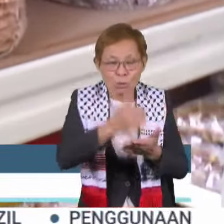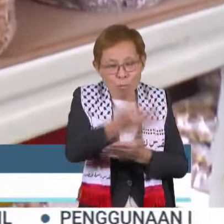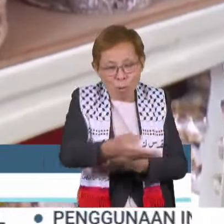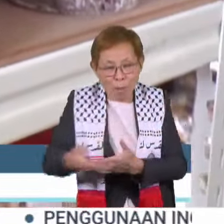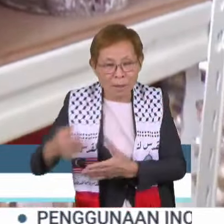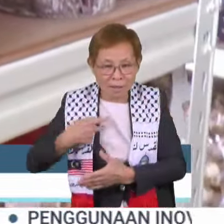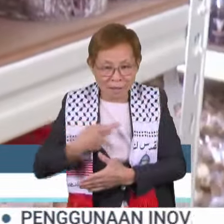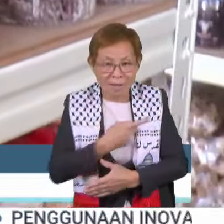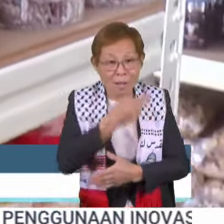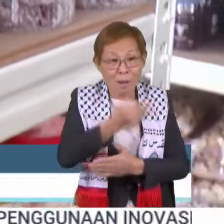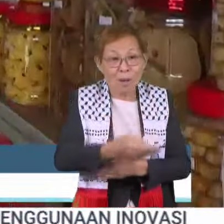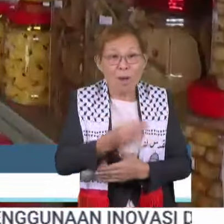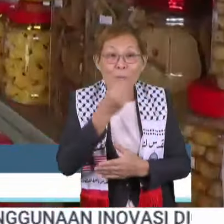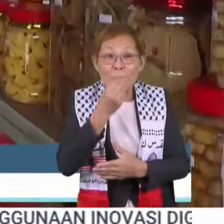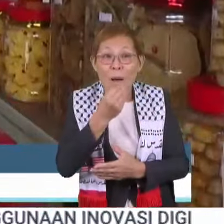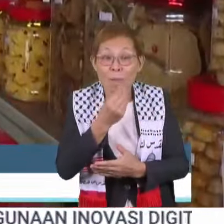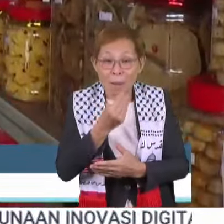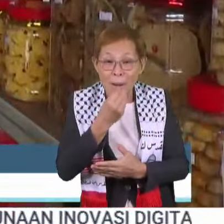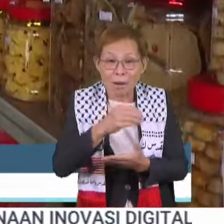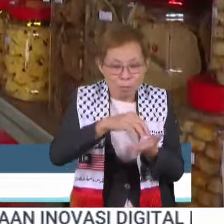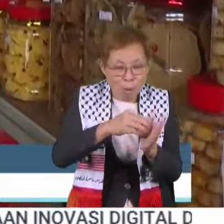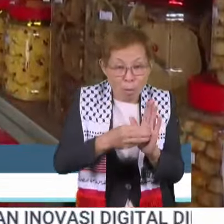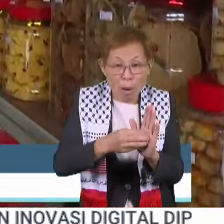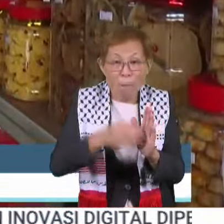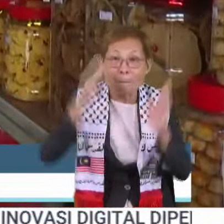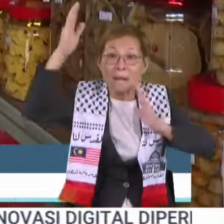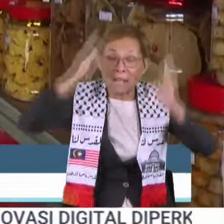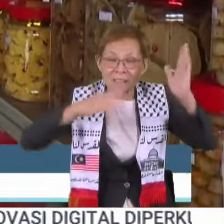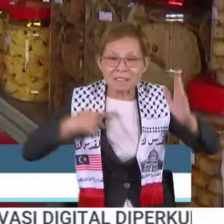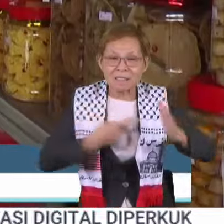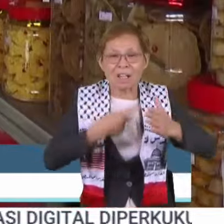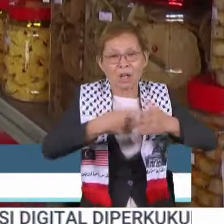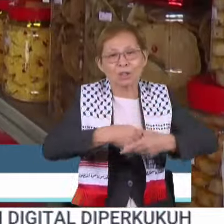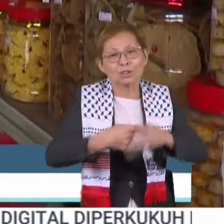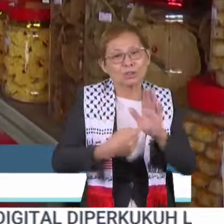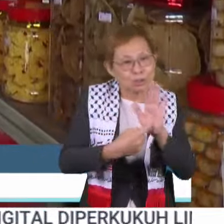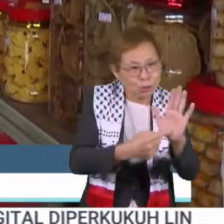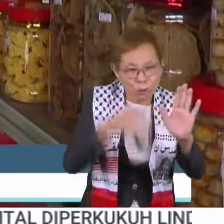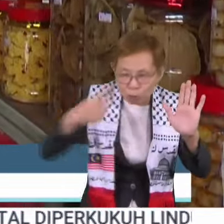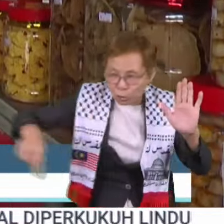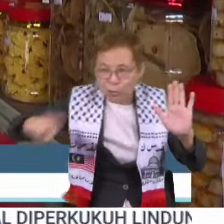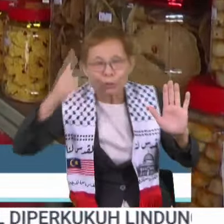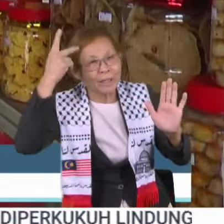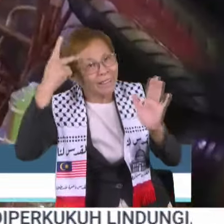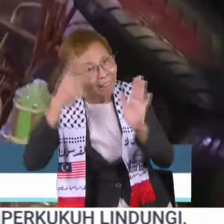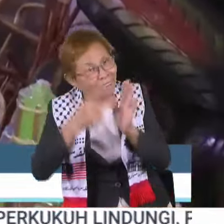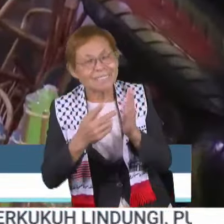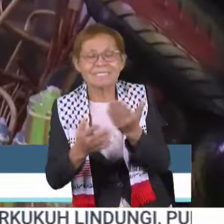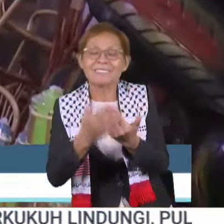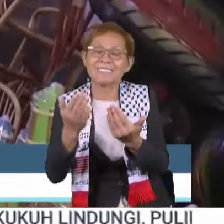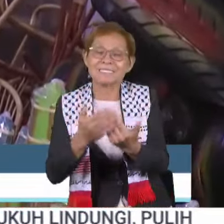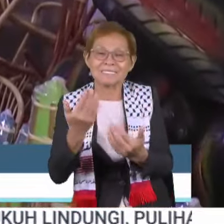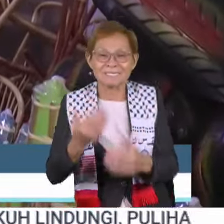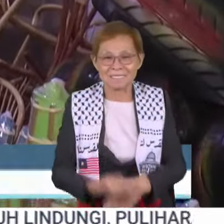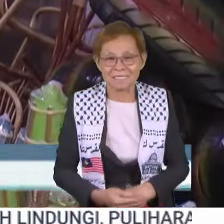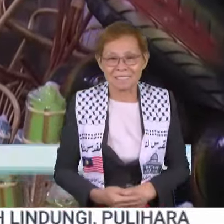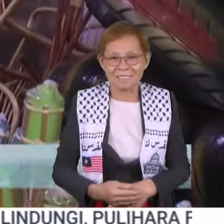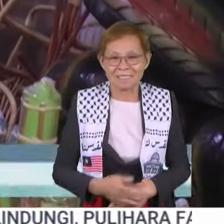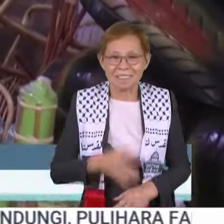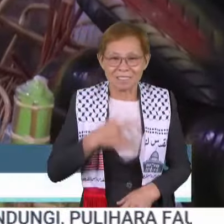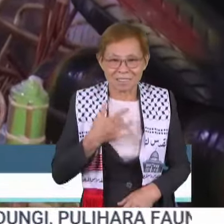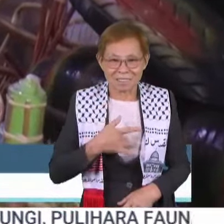kan produk tempatan so bila kita keluarkan so biar orang kenal senang okey Saya